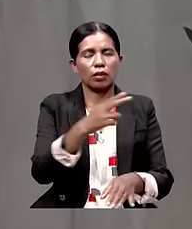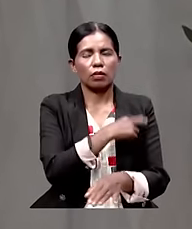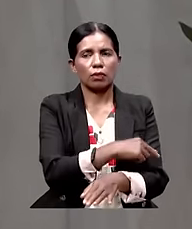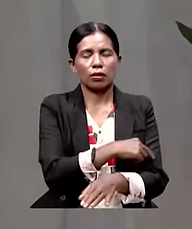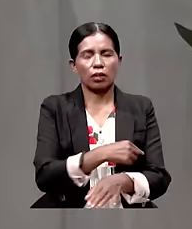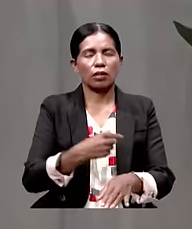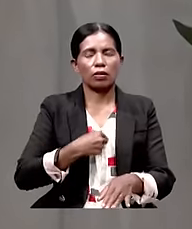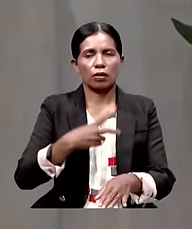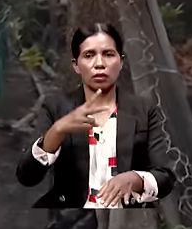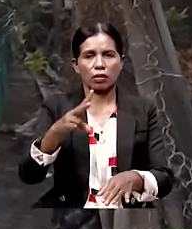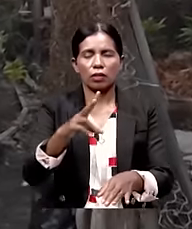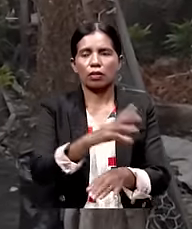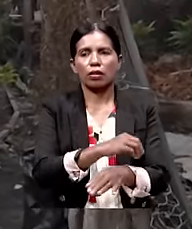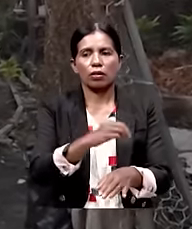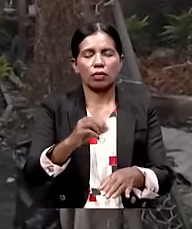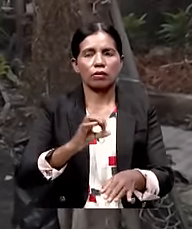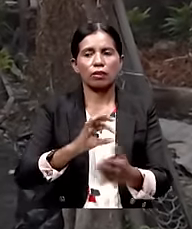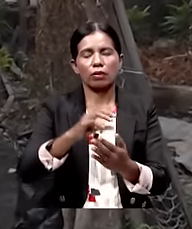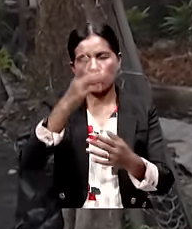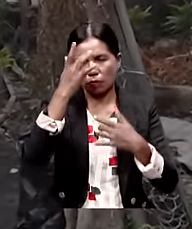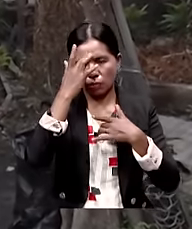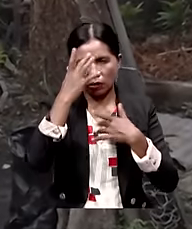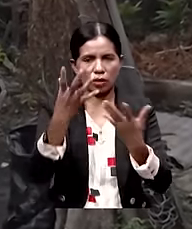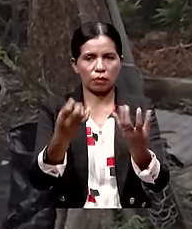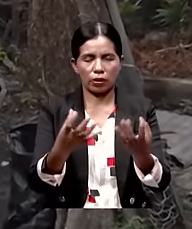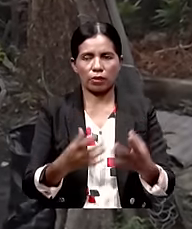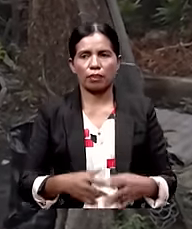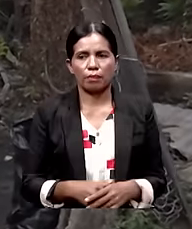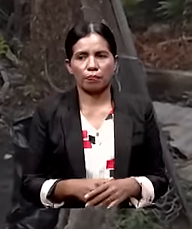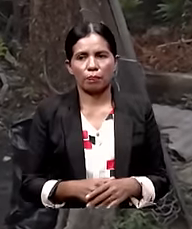Fevereiro, Rio Roron Resing Hat, tamamoras komplikado, ekipa kobertura, ZMN.